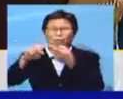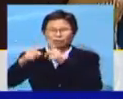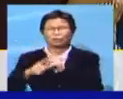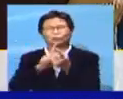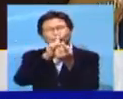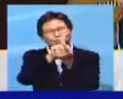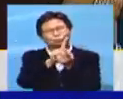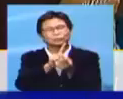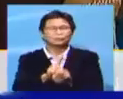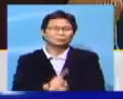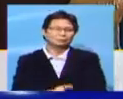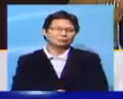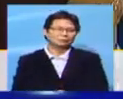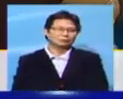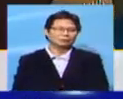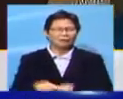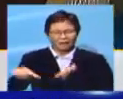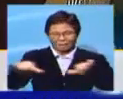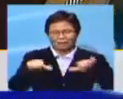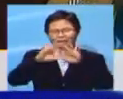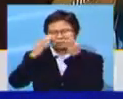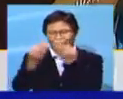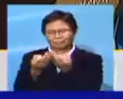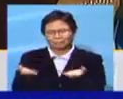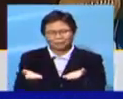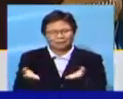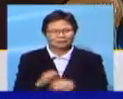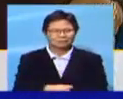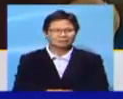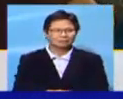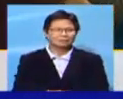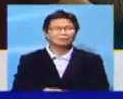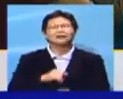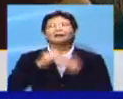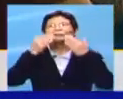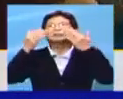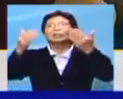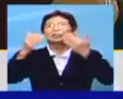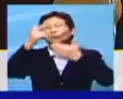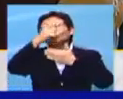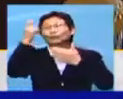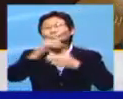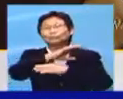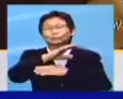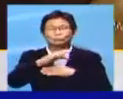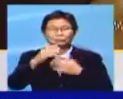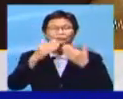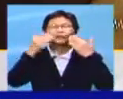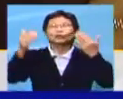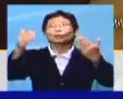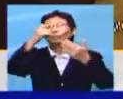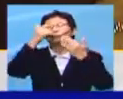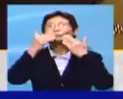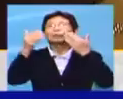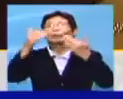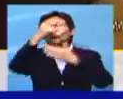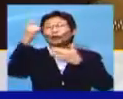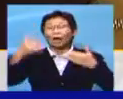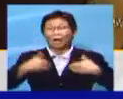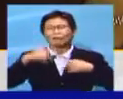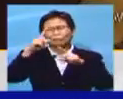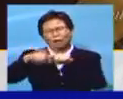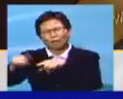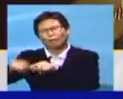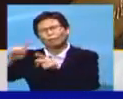sekalilah berj Apabila ada macam ni pagi in rasa bcukuplah kita dapat Semua dah yang kita tengok macam-macam kita